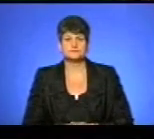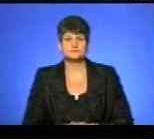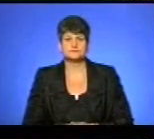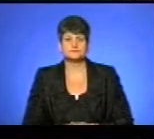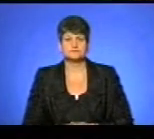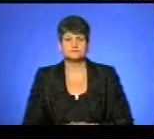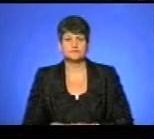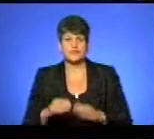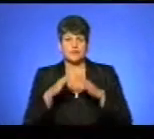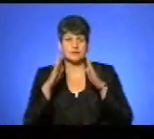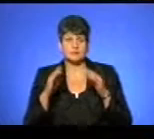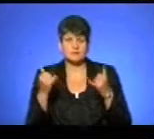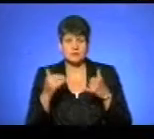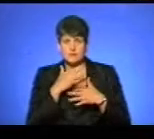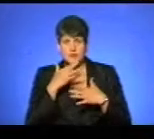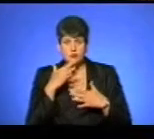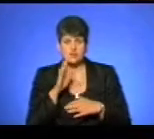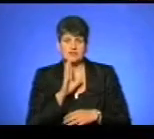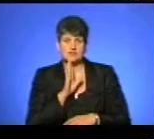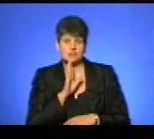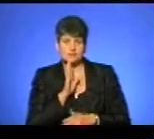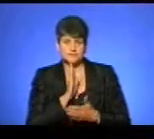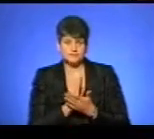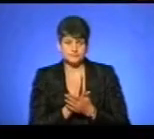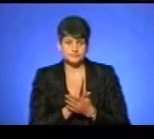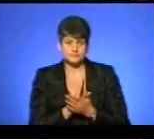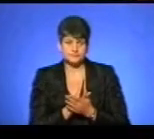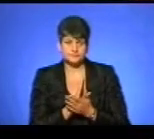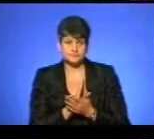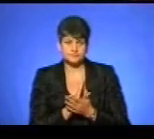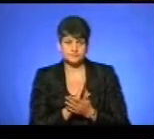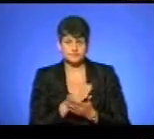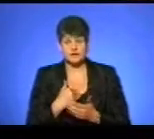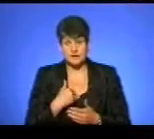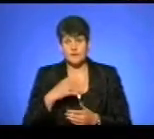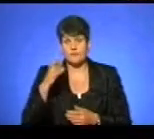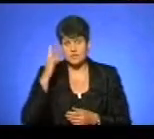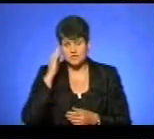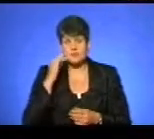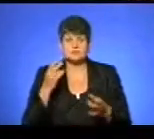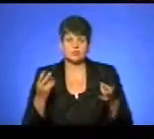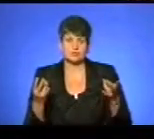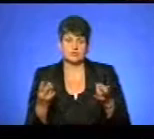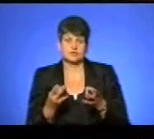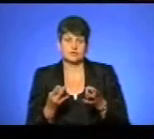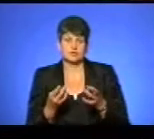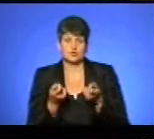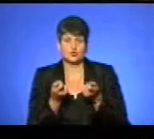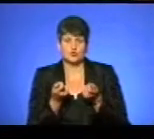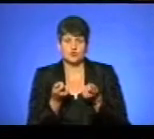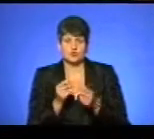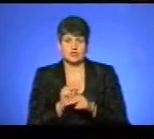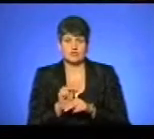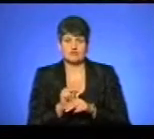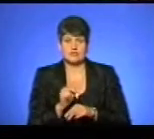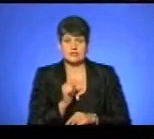В таборі зараз дуже багато дівчаток, і тому я вважаю за потрібне трошки навчити